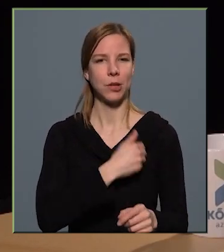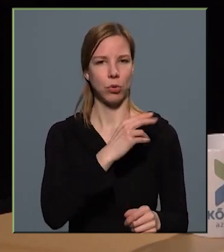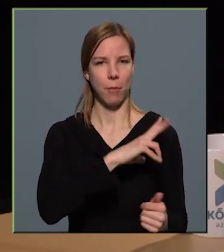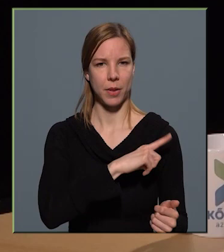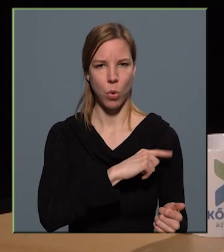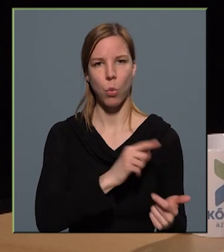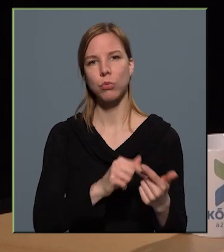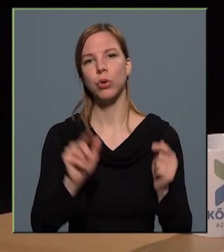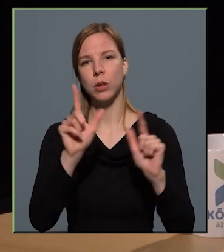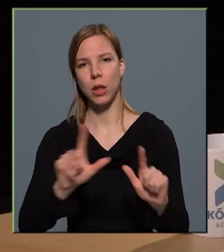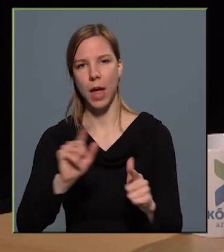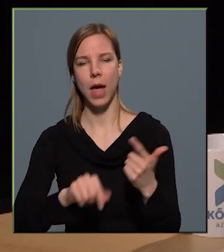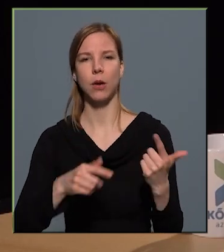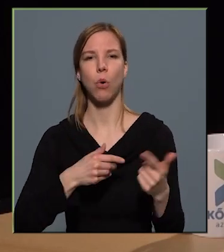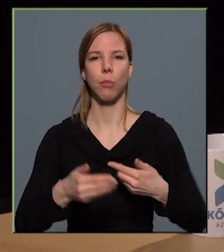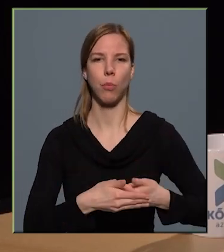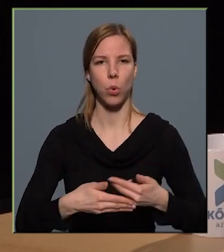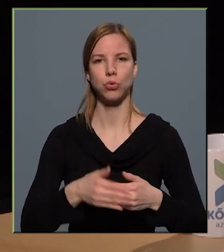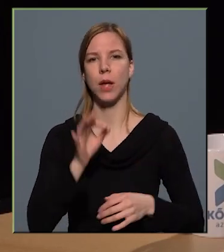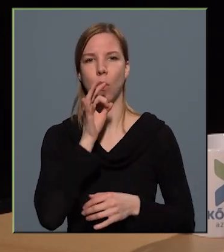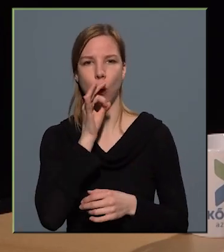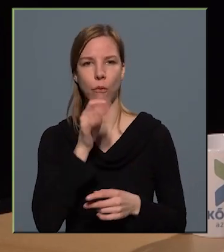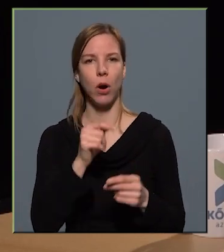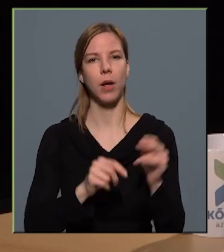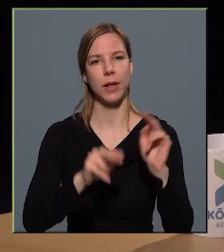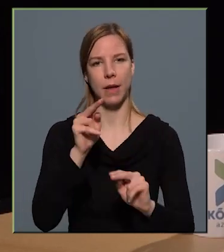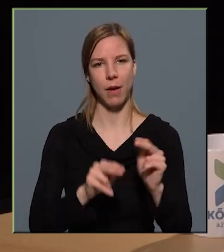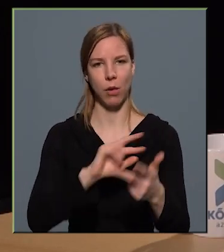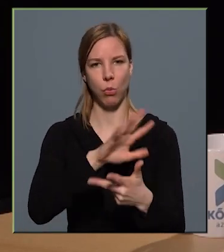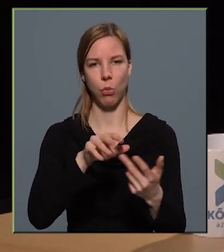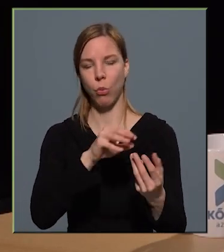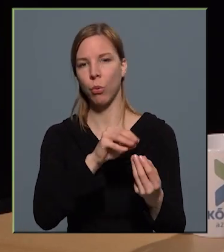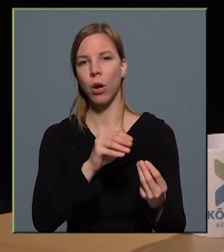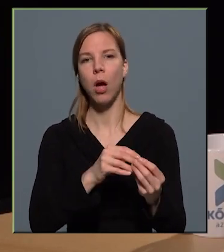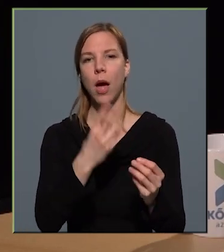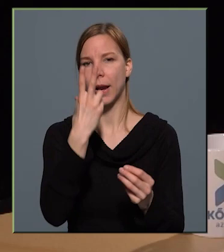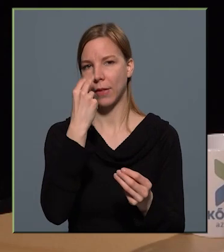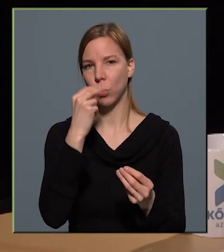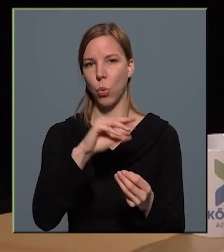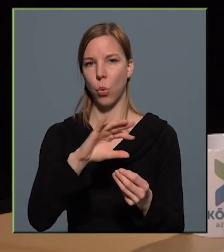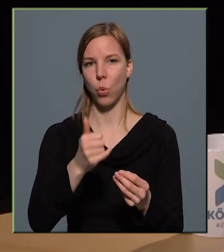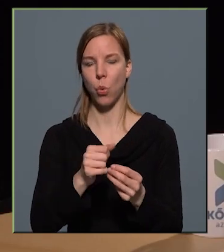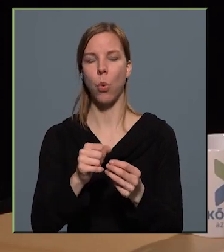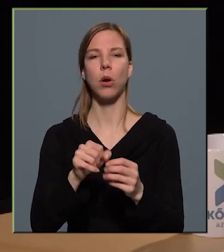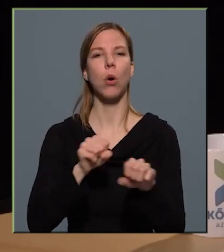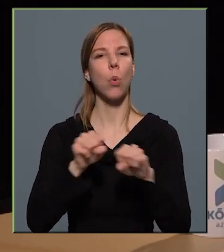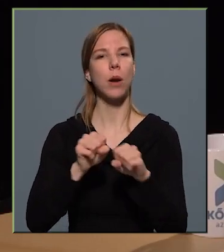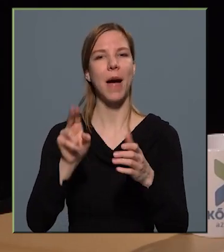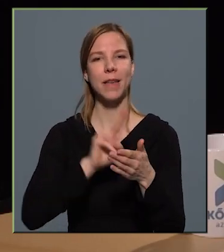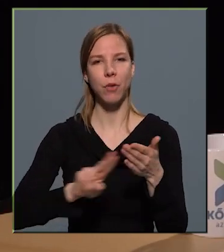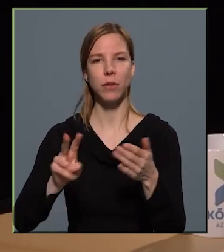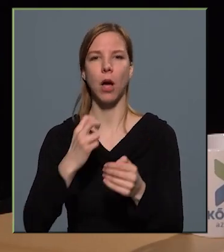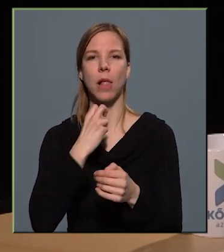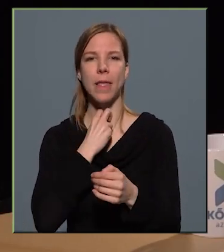a bölcsödei, óvodai oktatónevelőkön keresztül a rendőrig, gyakorlat, a kormányhivatal,